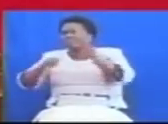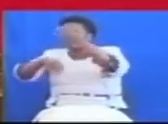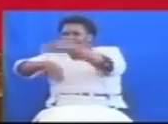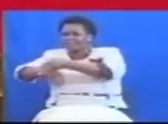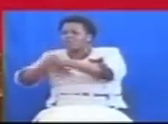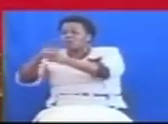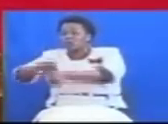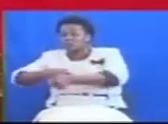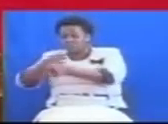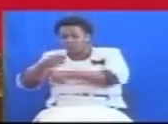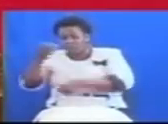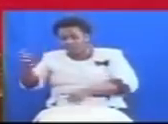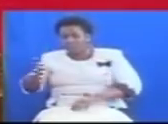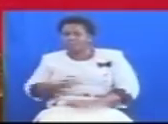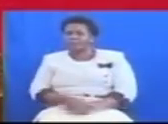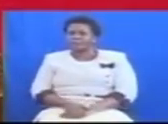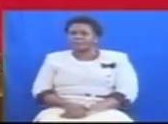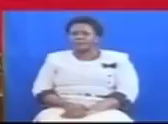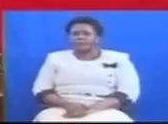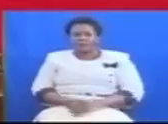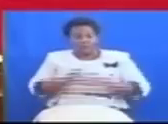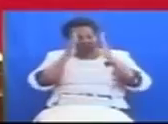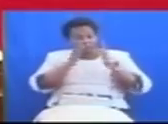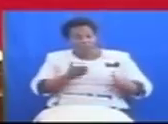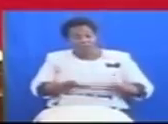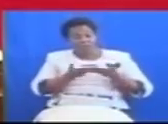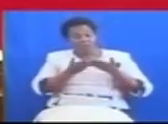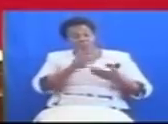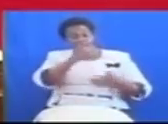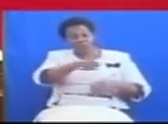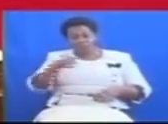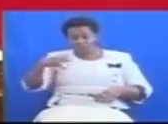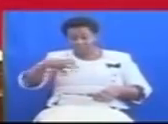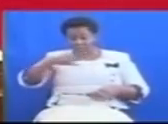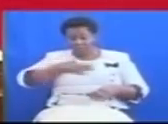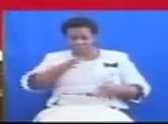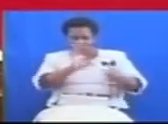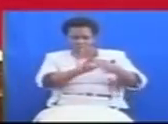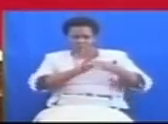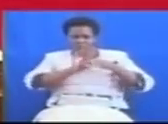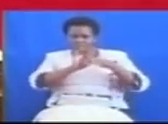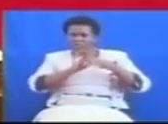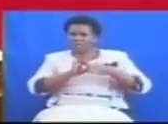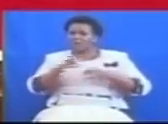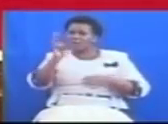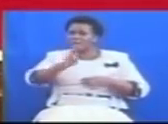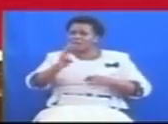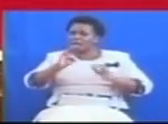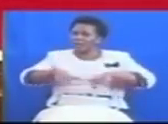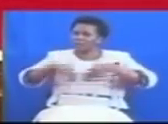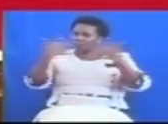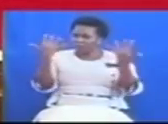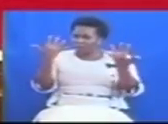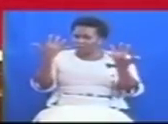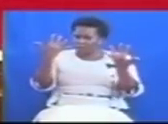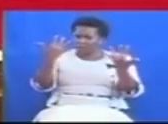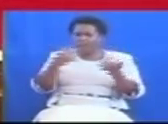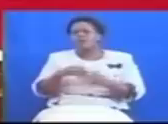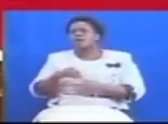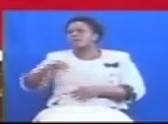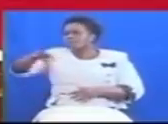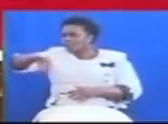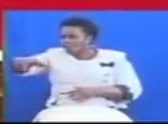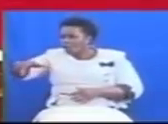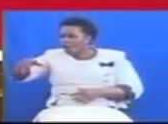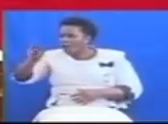shamba husika. Mheshimiwa naibu spika, wizara yangu kwa kushirikiana na halmashauri ya wilaya Sumbawanga na mkoa wa